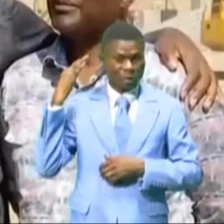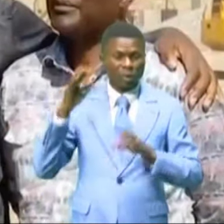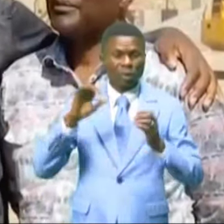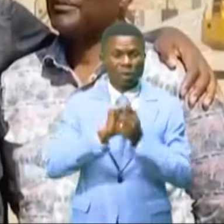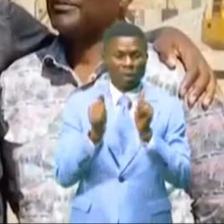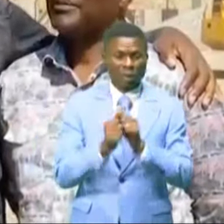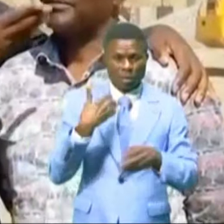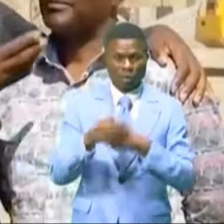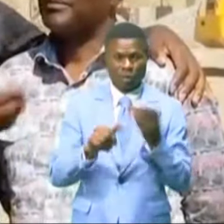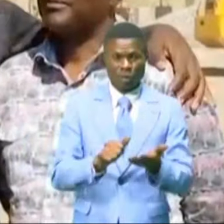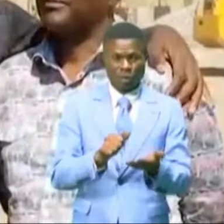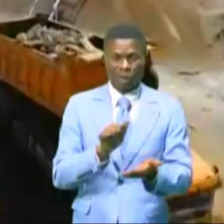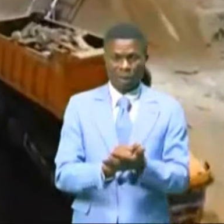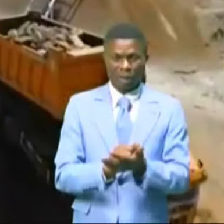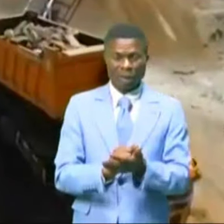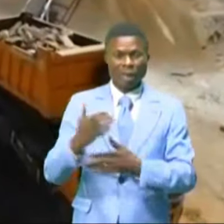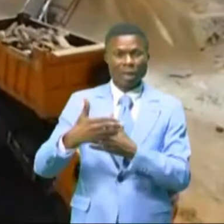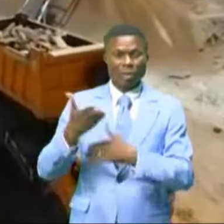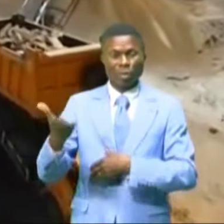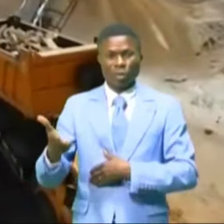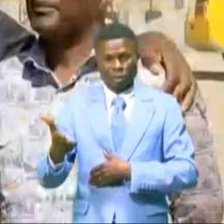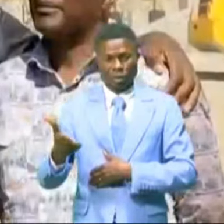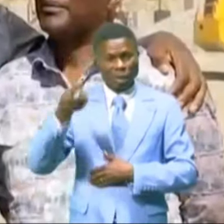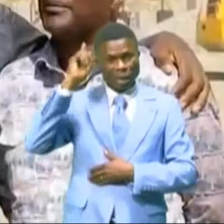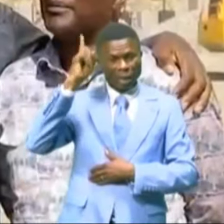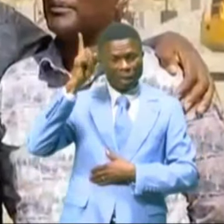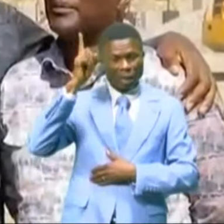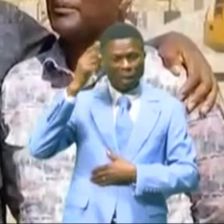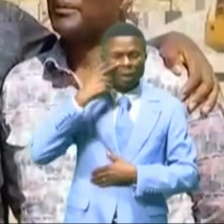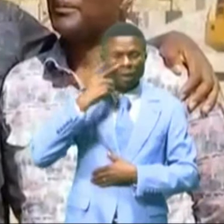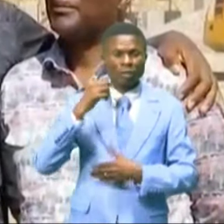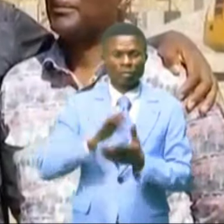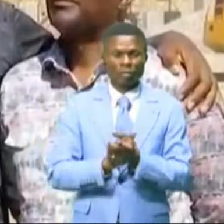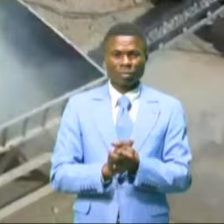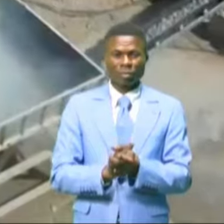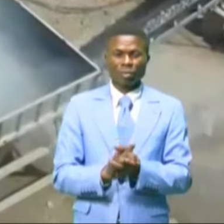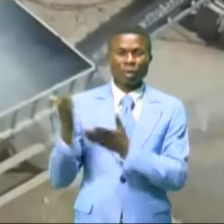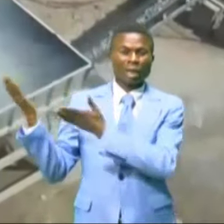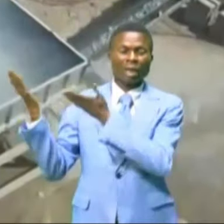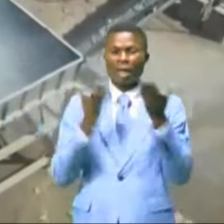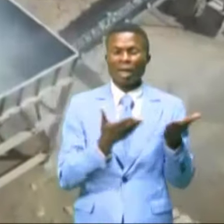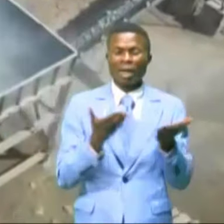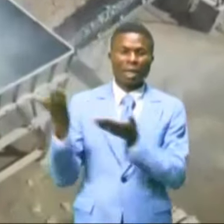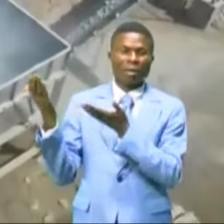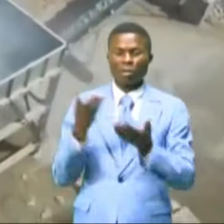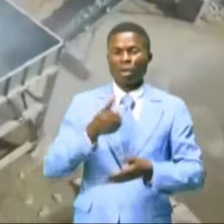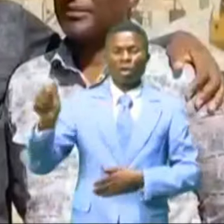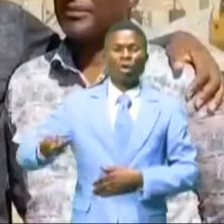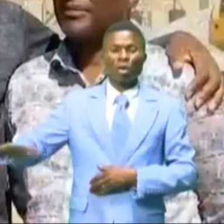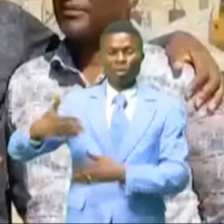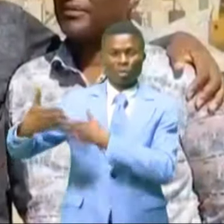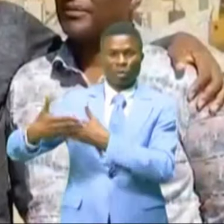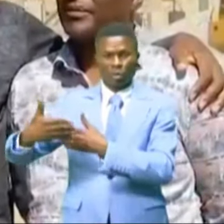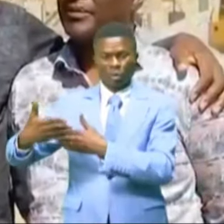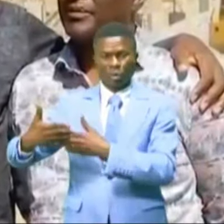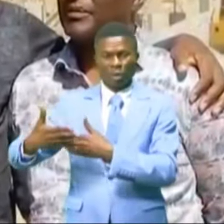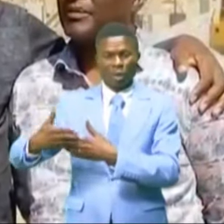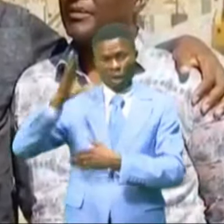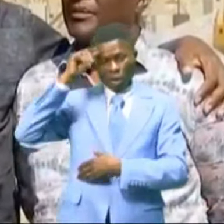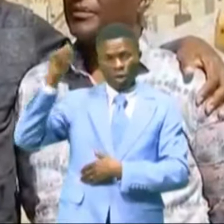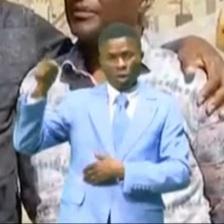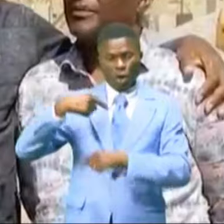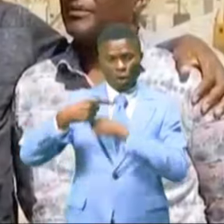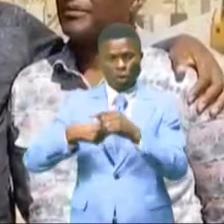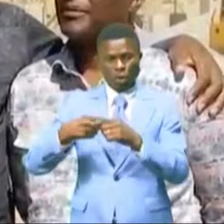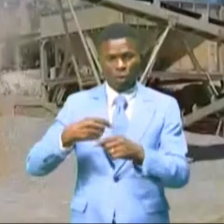fait actuellement derrière et à côté était autrefois l'objet de l'importation dans un autre pays voisin. Et c'est cet homme qui a commencé